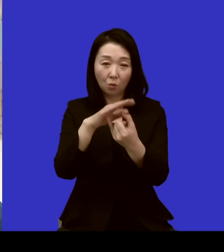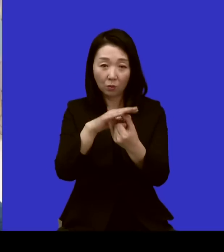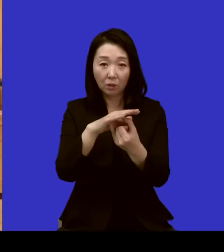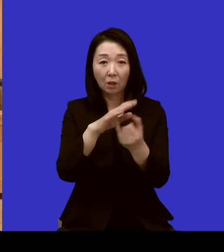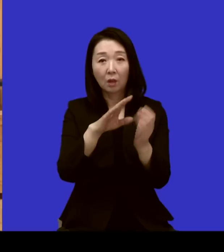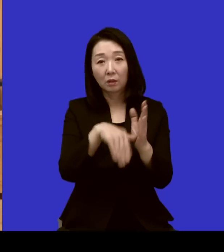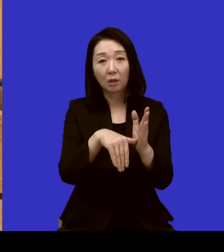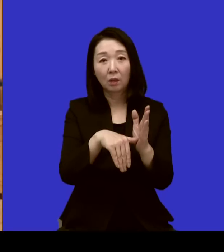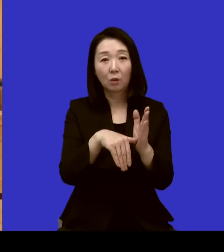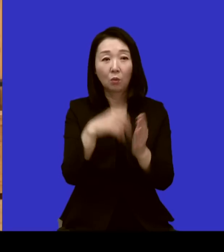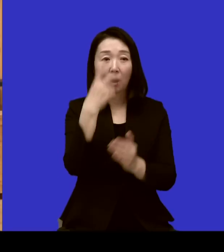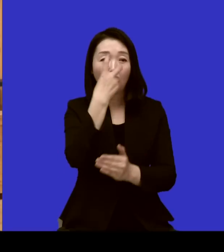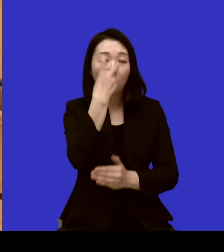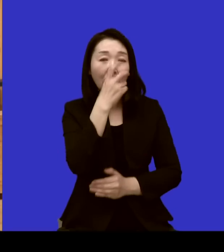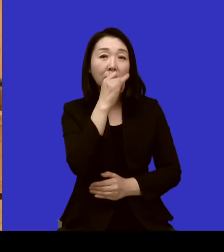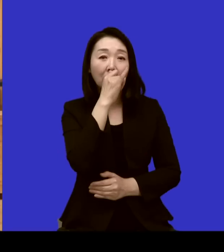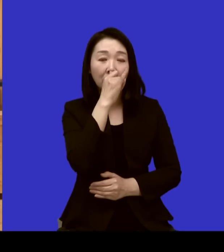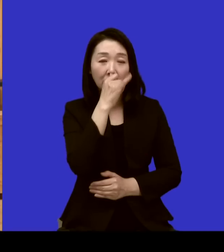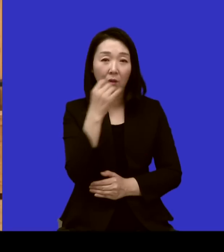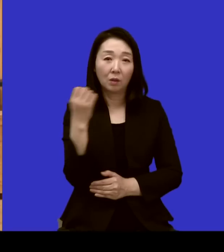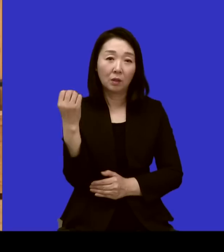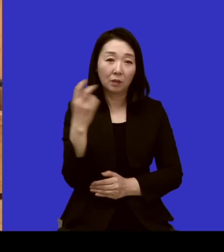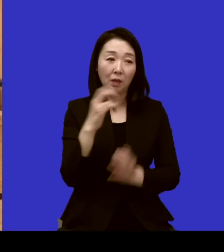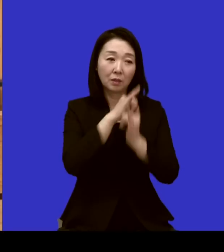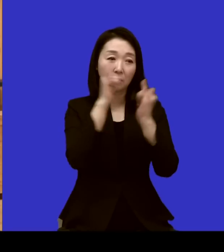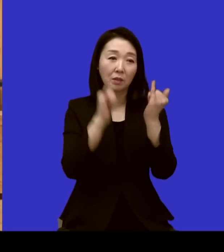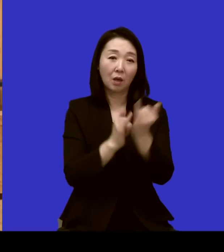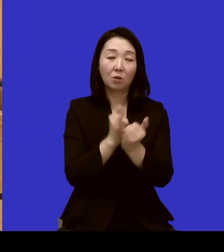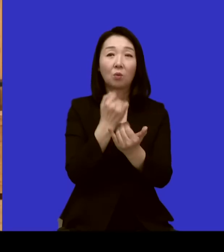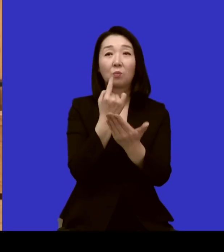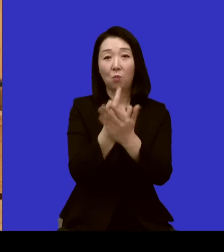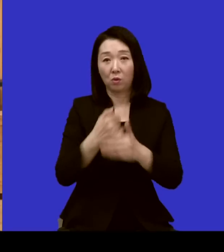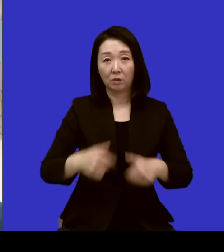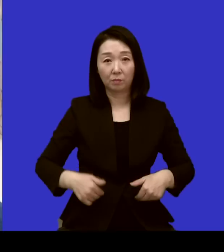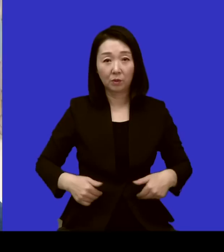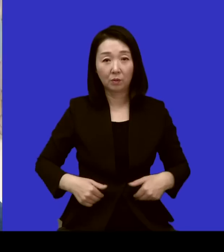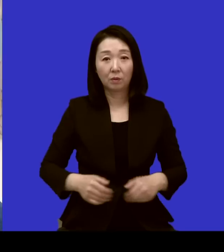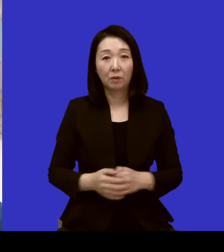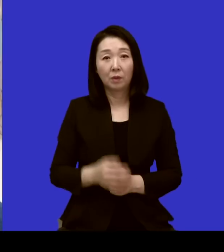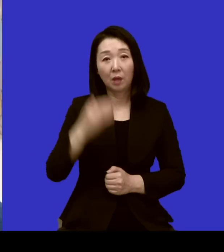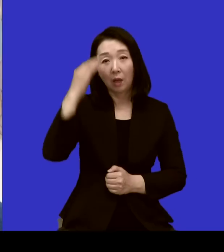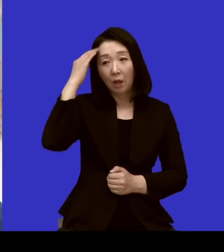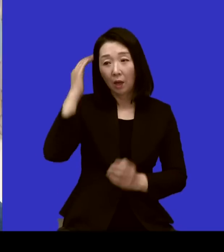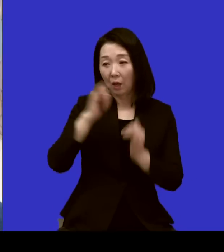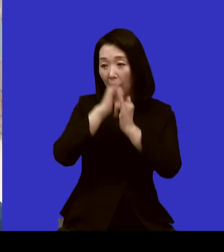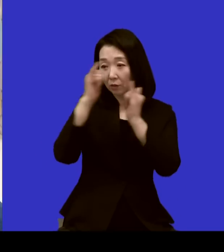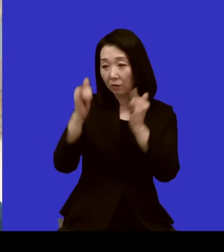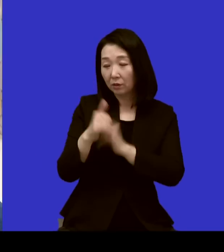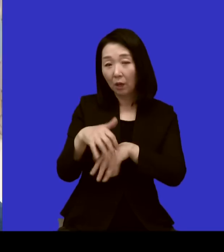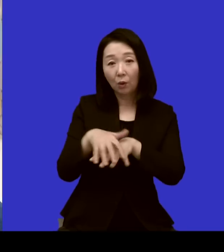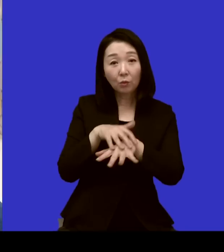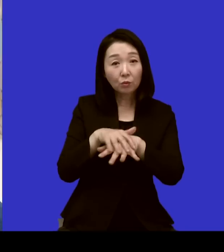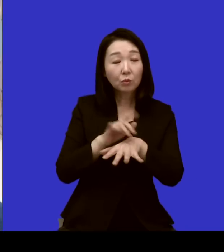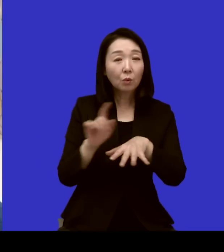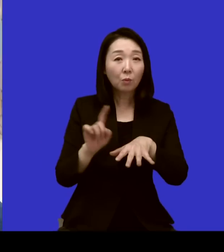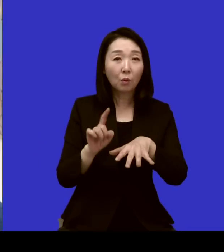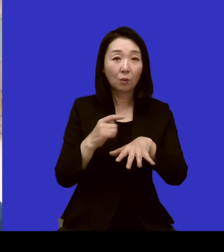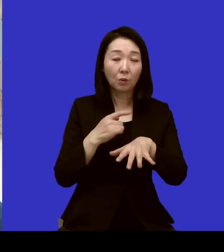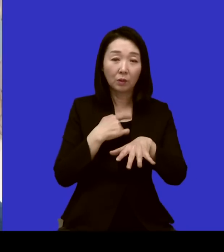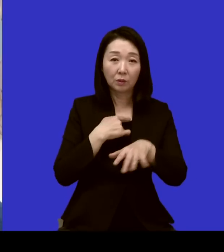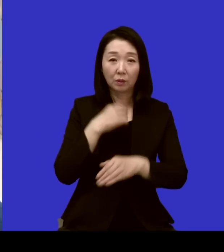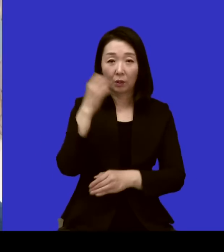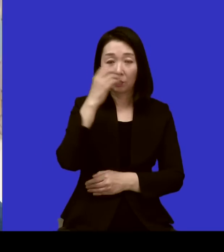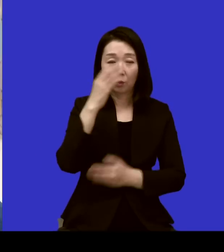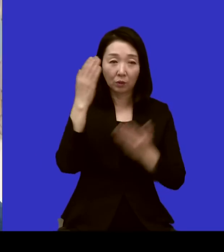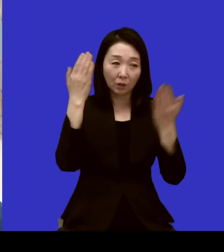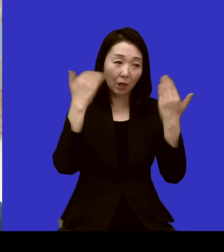관찰도 받게 되면서 그렇죠. 이제 재사회화라고 이제 사회로 복귀를 해야 되는데 예. 우리 사회의 구조가 조금은 제가 고등학교 때